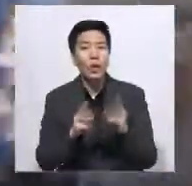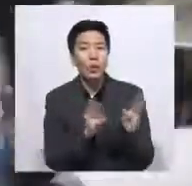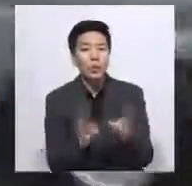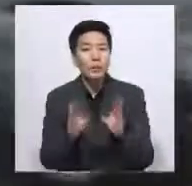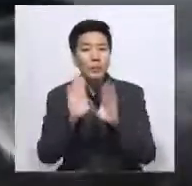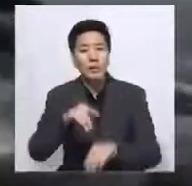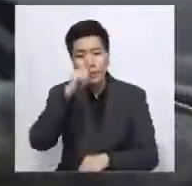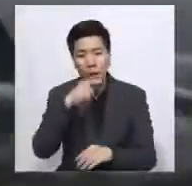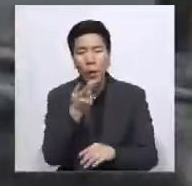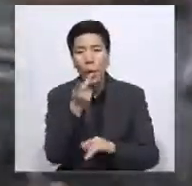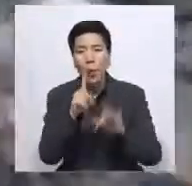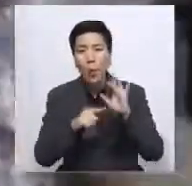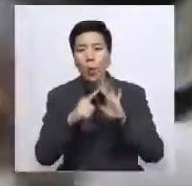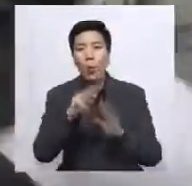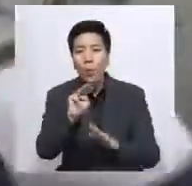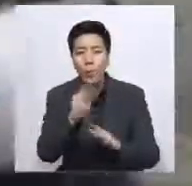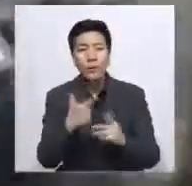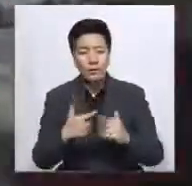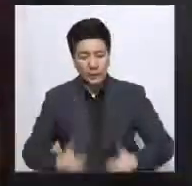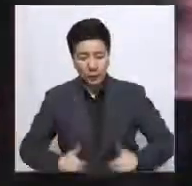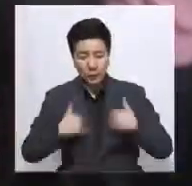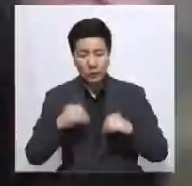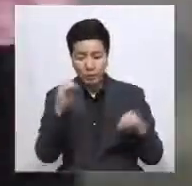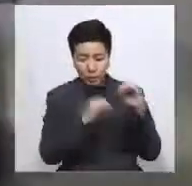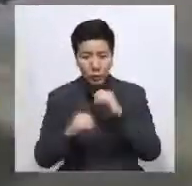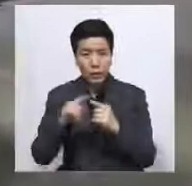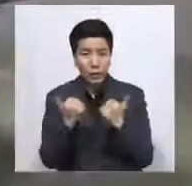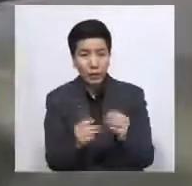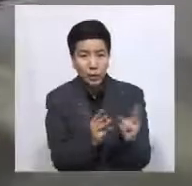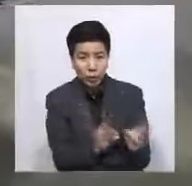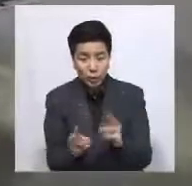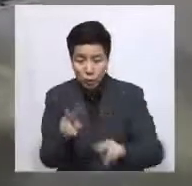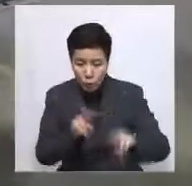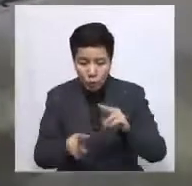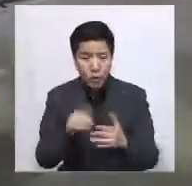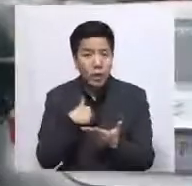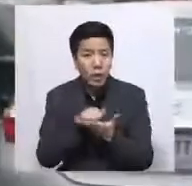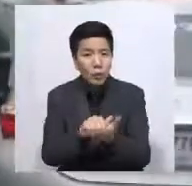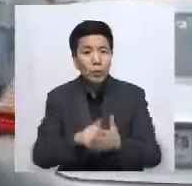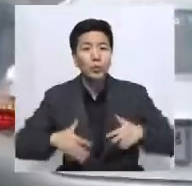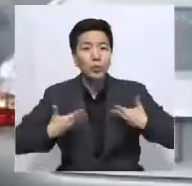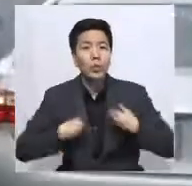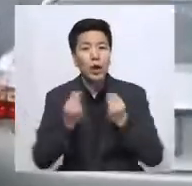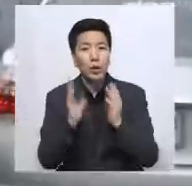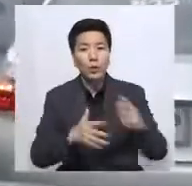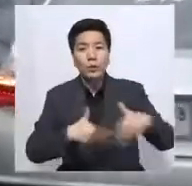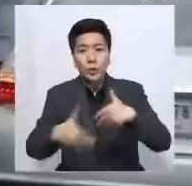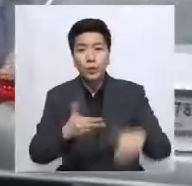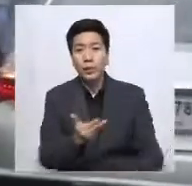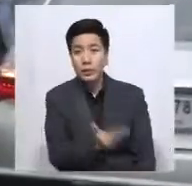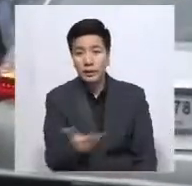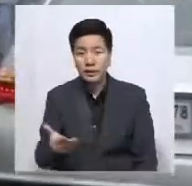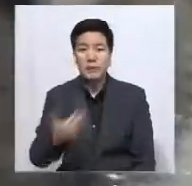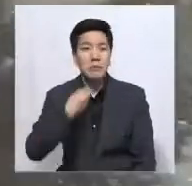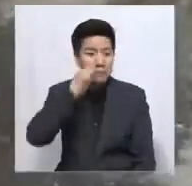ไทยใช้น้ำคุ้มข้าวชีวาปลอดภัยรวมถึงหารือมาตรการดูแลและอำนวยความสะดวกให้แก่ประชาชนที่เดิน